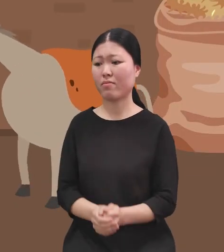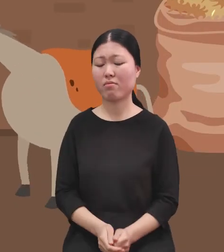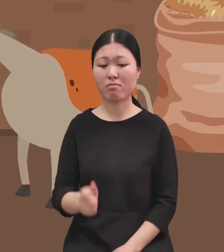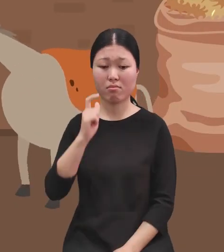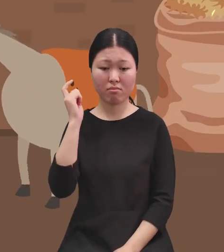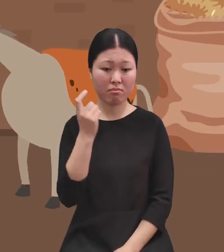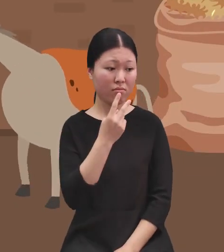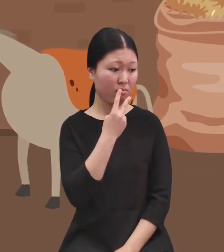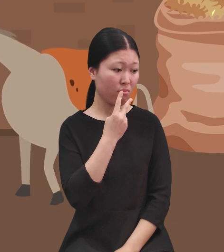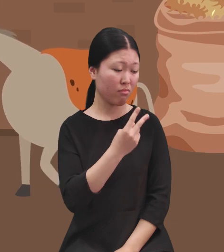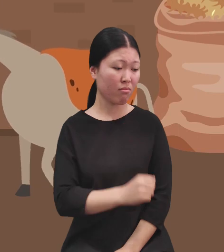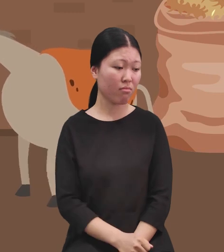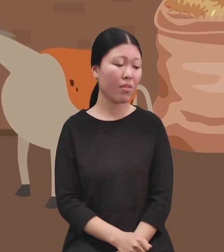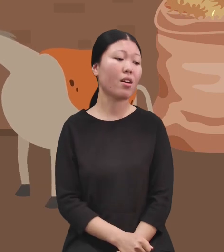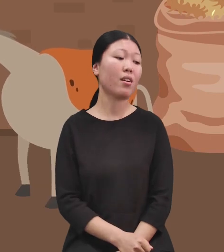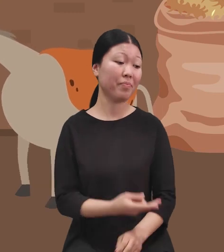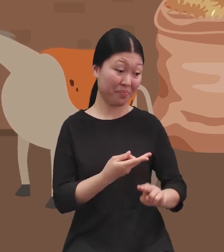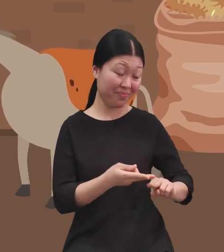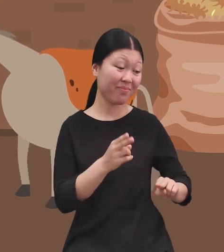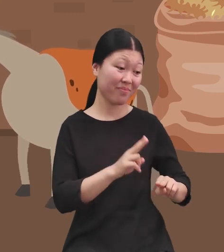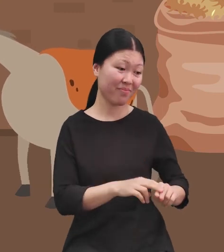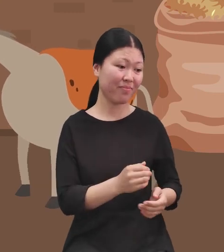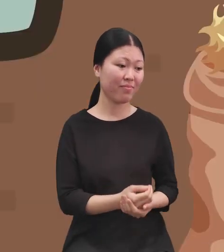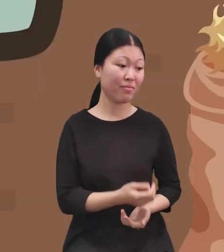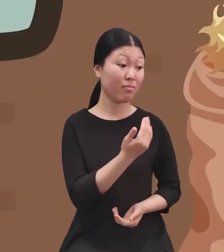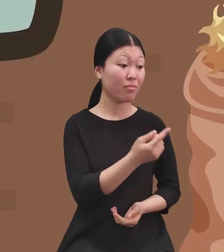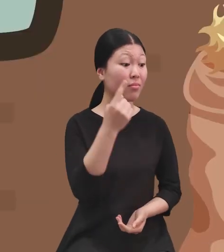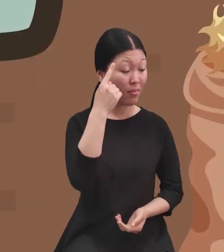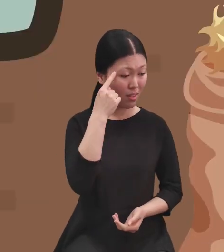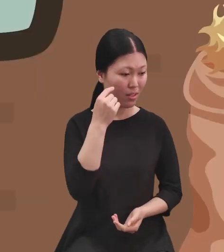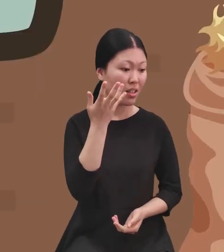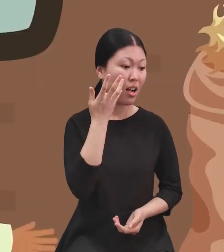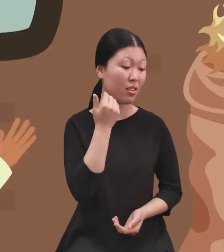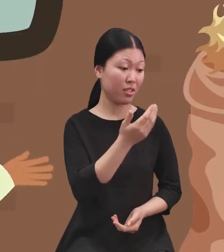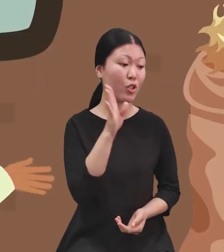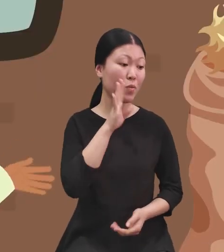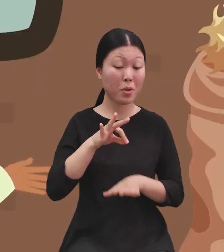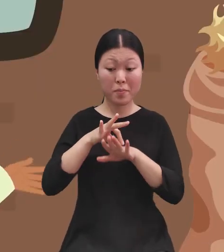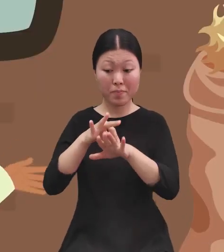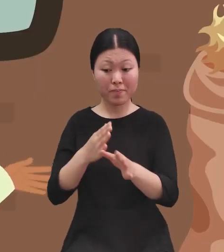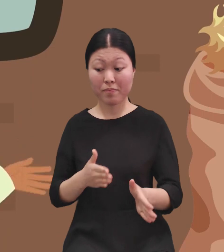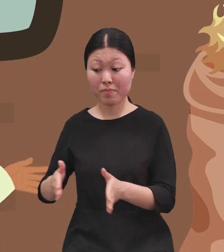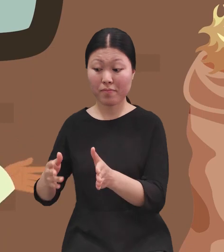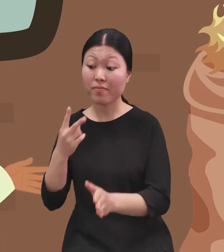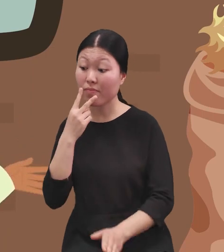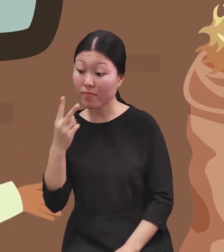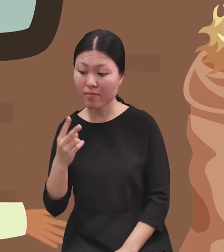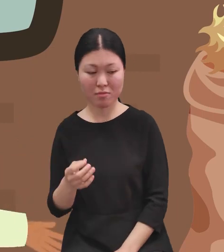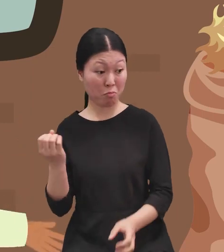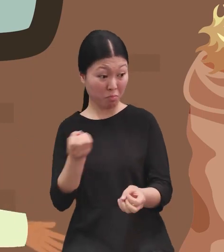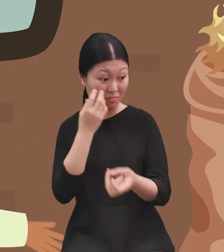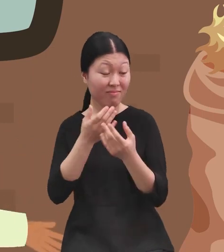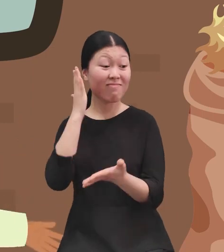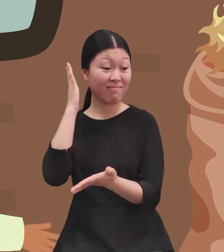же бірі өгі беріп салбайсың. Ааа, ұшын дойдетші. Бірі ұқ білесің бе? Сен суыта ашпар жатқан жолдың жегіндегі